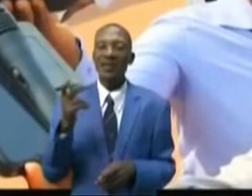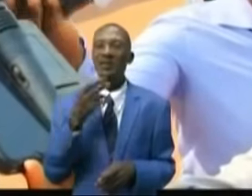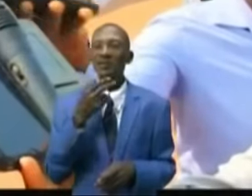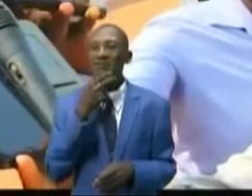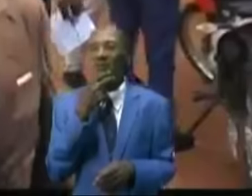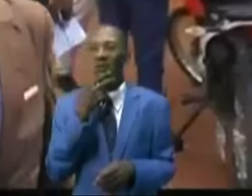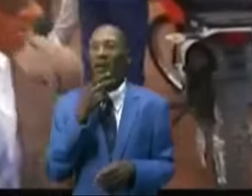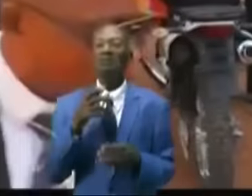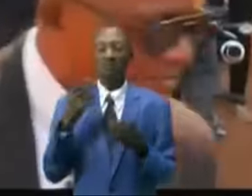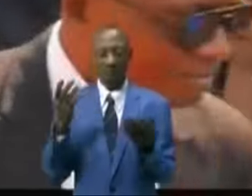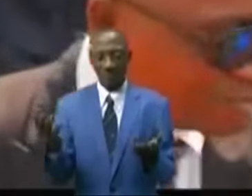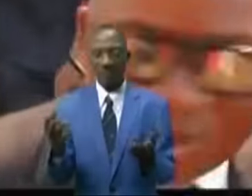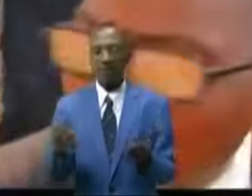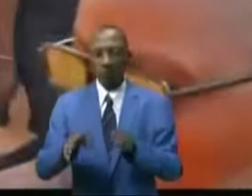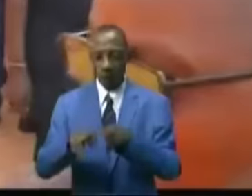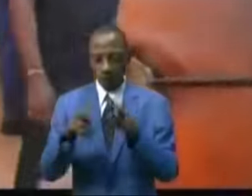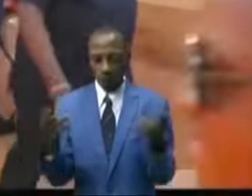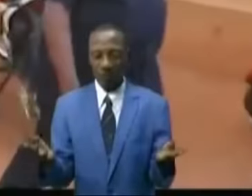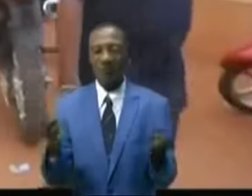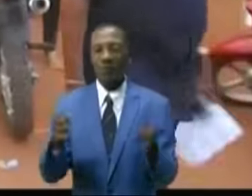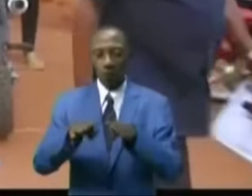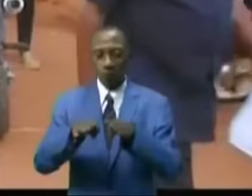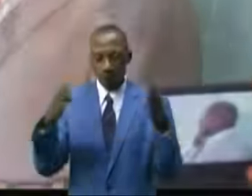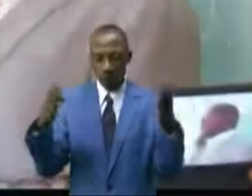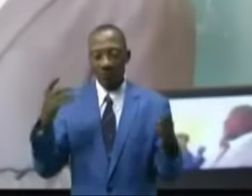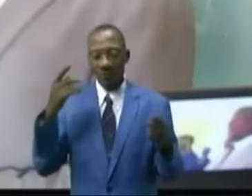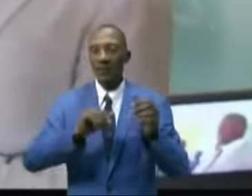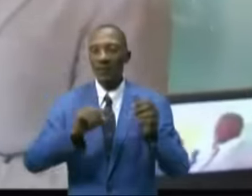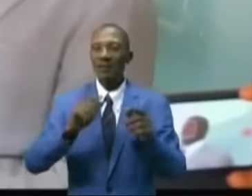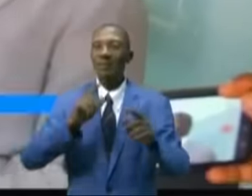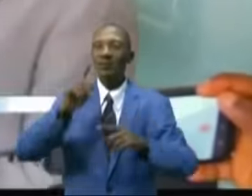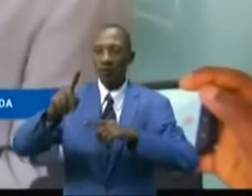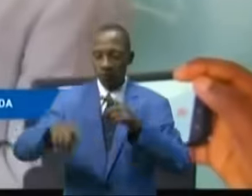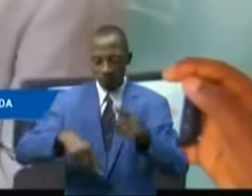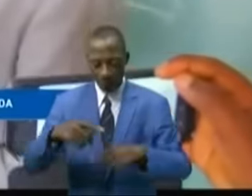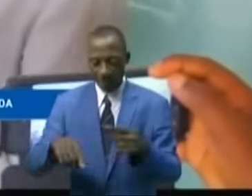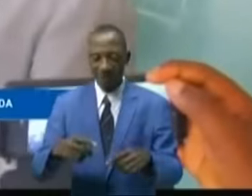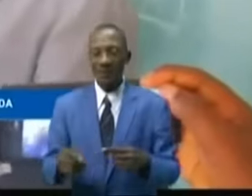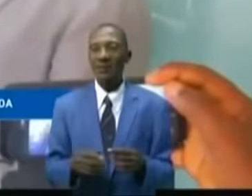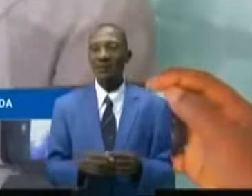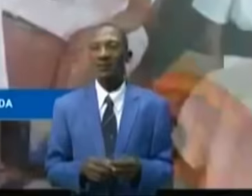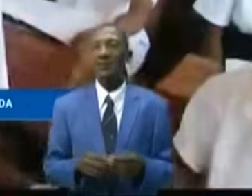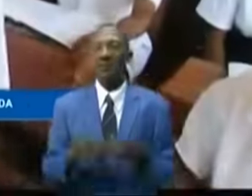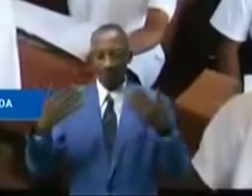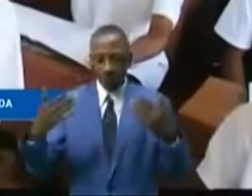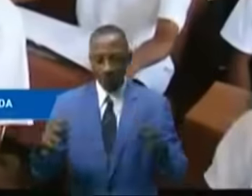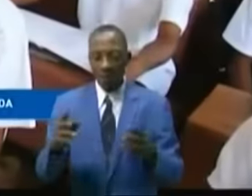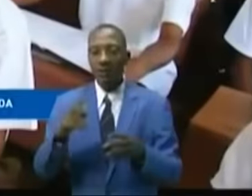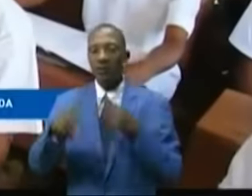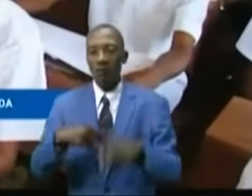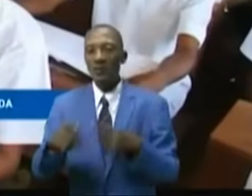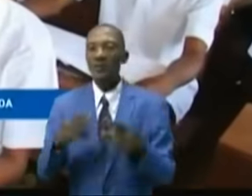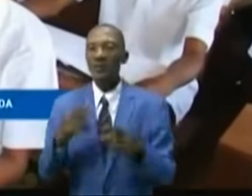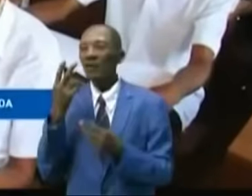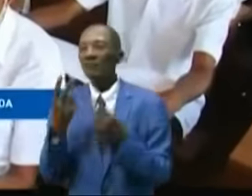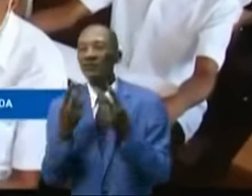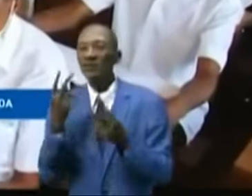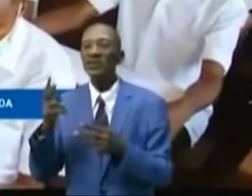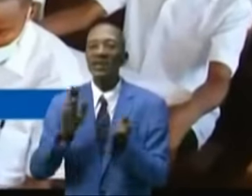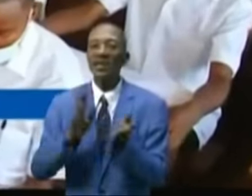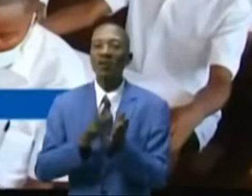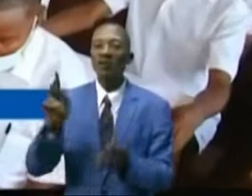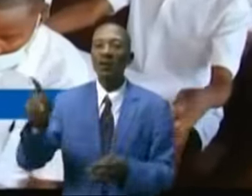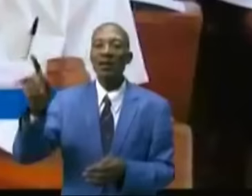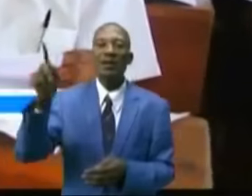été visités pour se rendre compte du climat dans lequel se déroulent ces examens sur